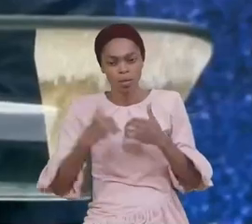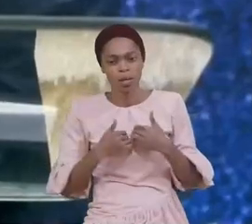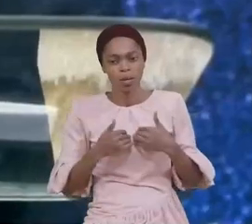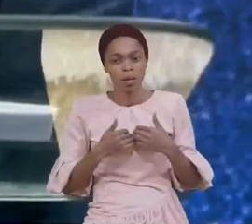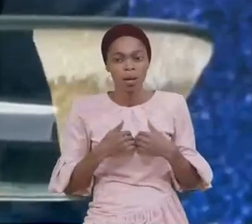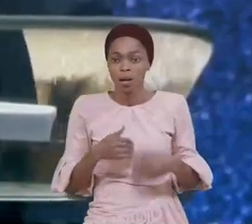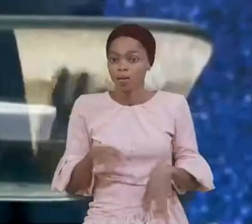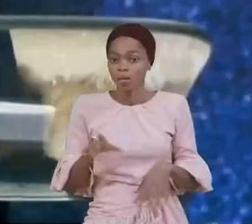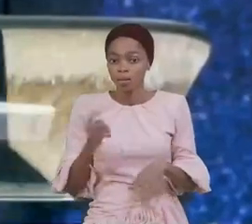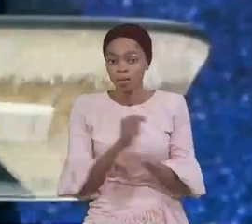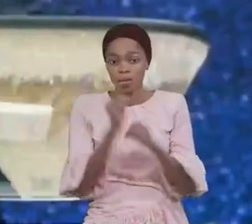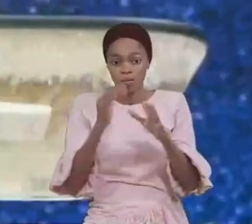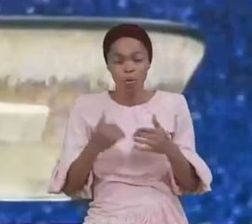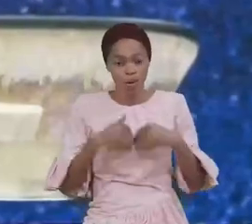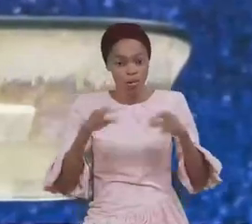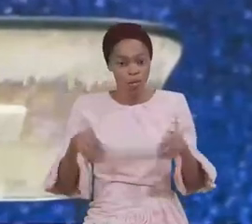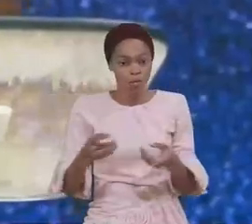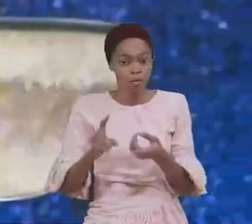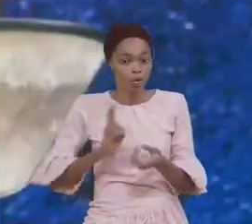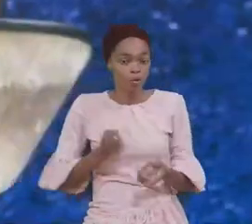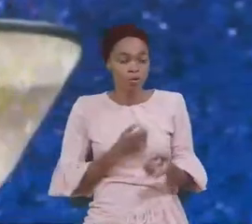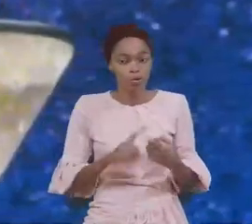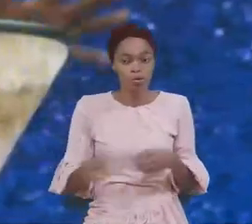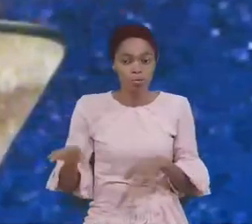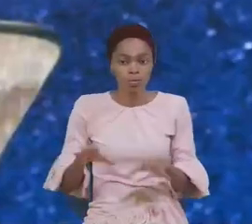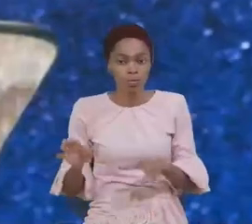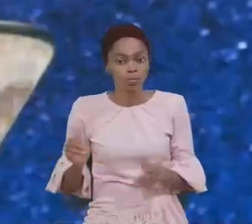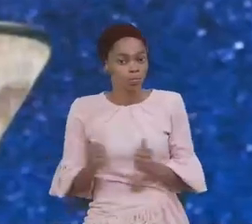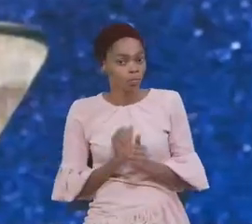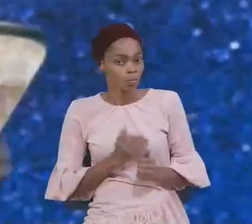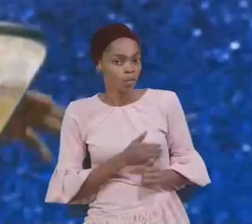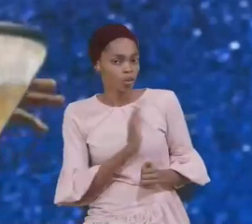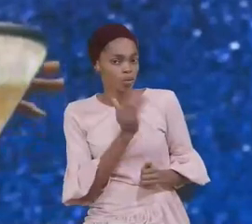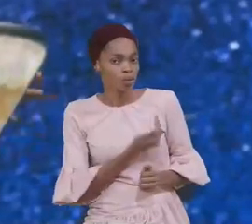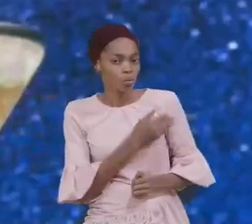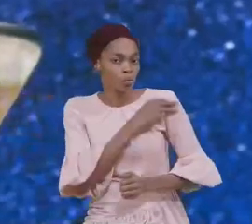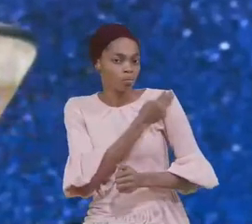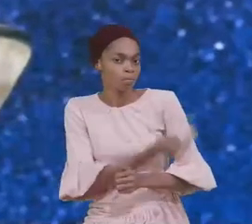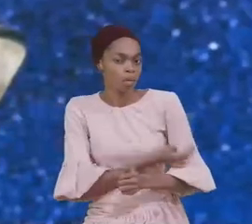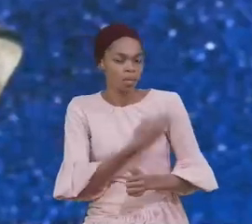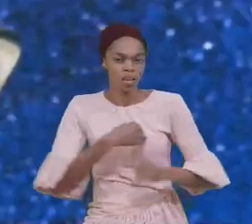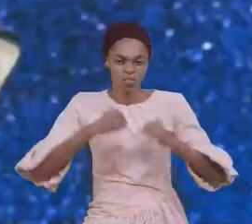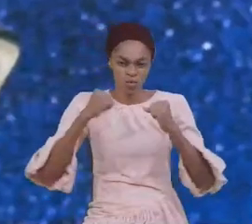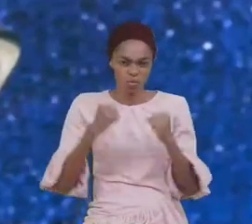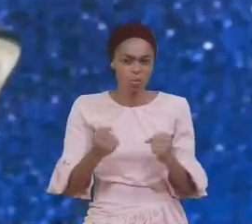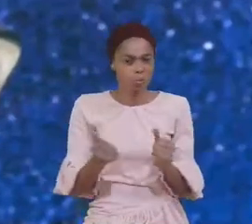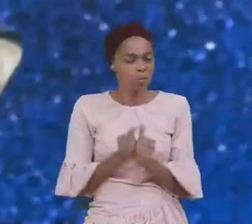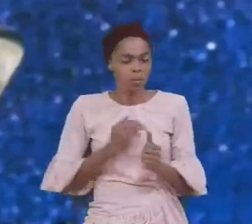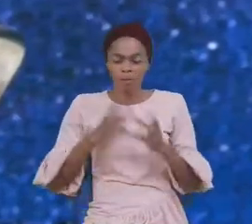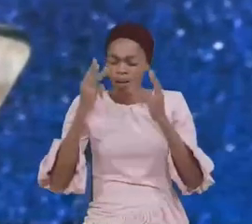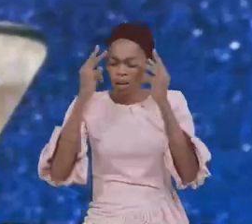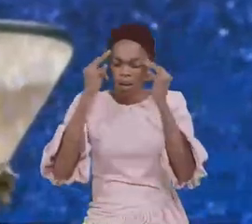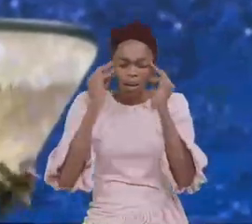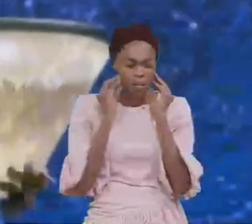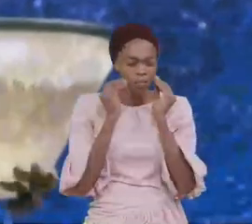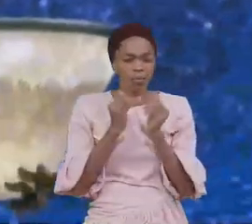Sauveur nous a donné à faire de notre cœur, de toute notre âme, de toute notre force, avec l'expérience que nous avons